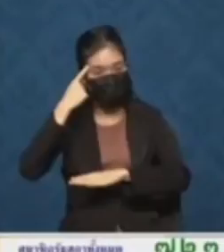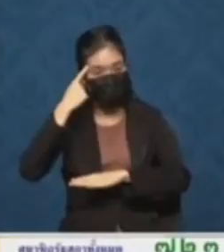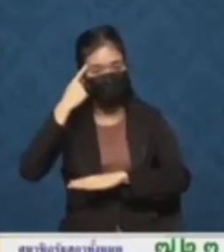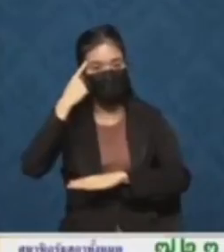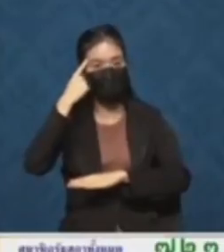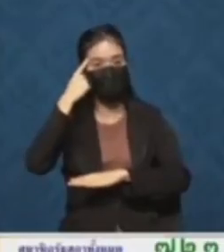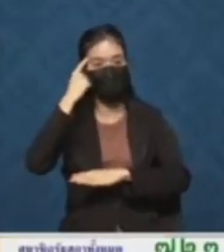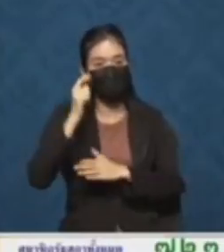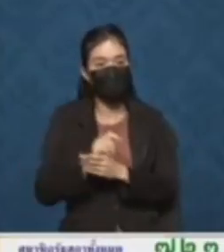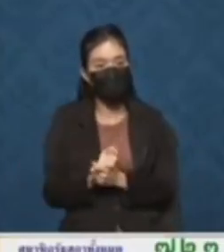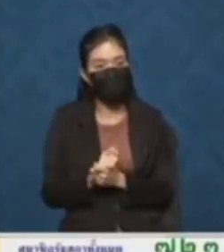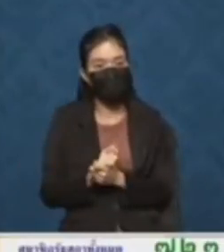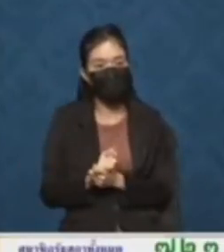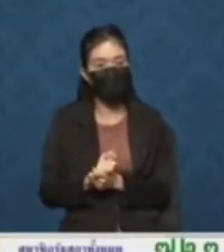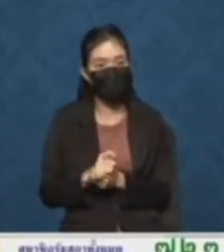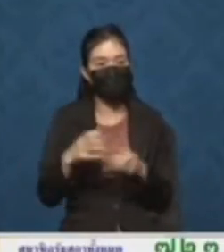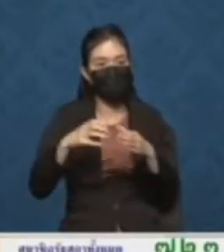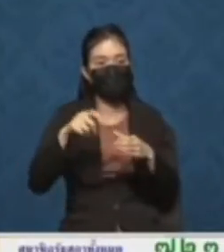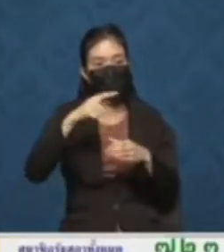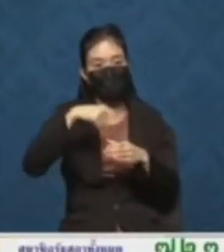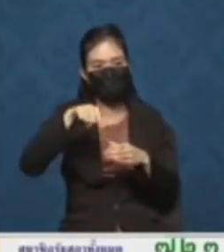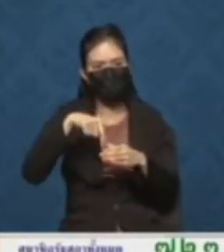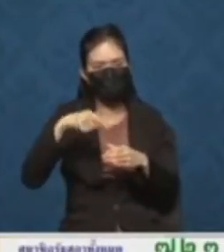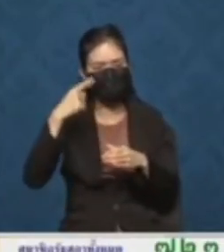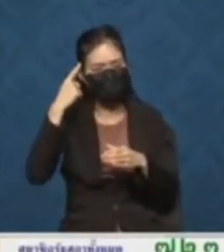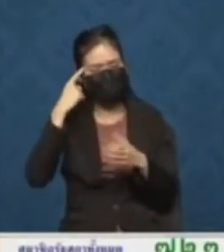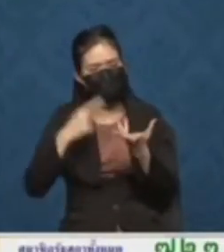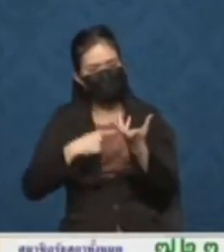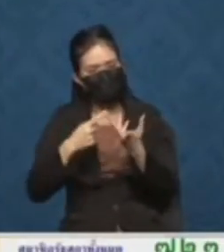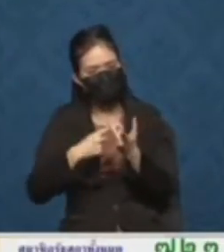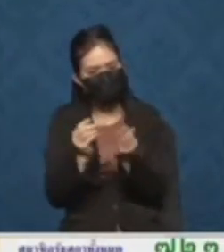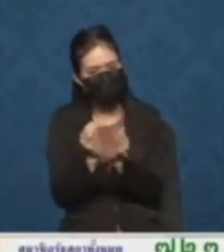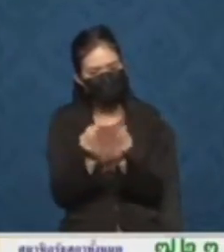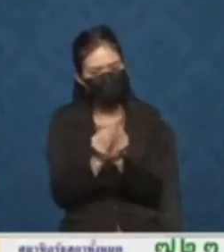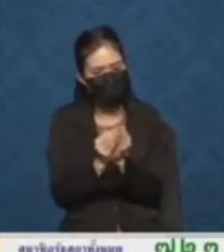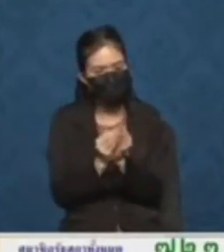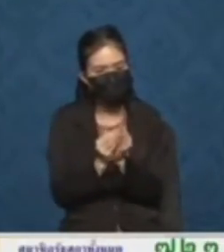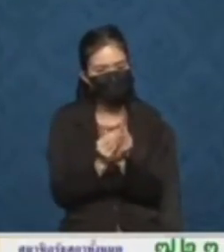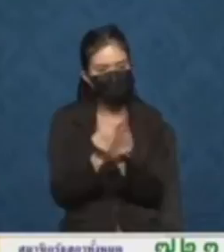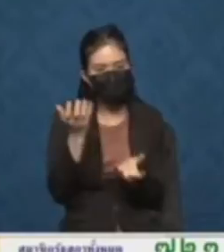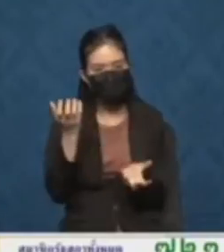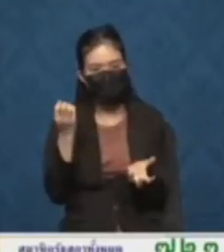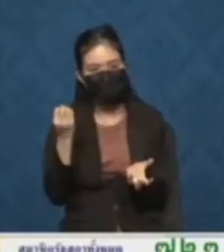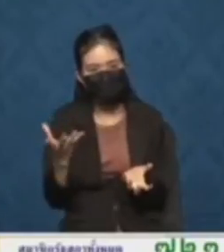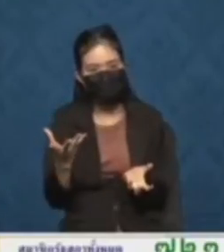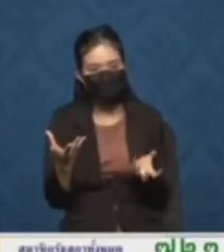ที่เสียงข้างมากจะลากไปเสียงข้างมากที่เป็น